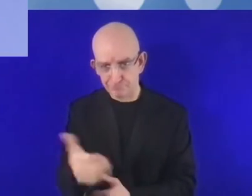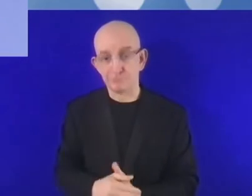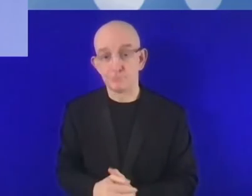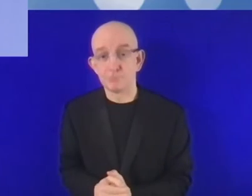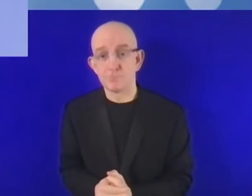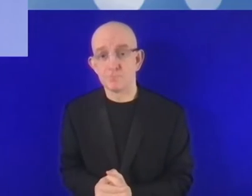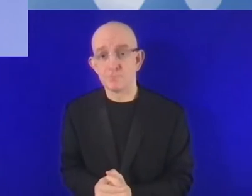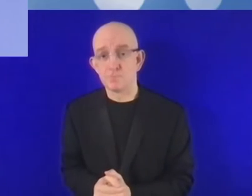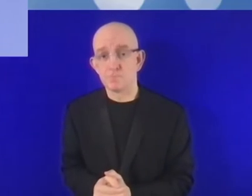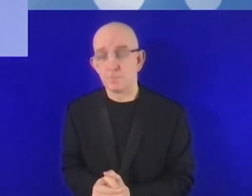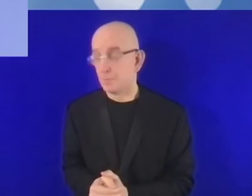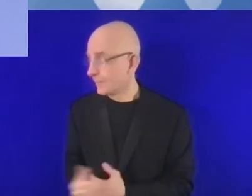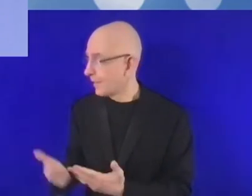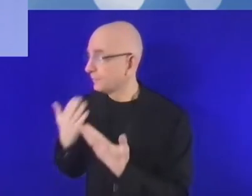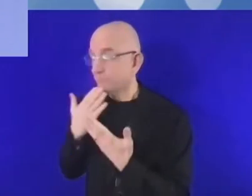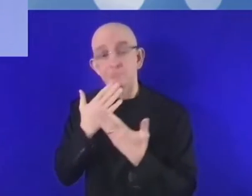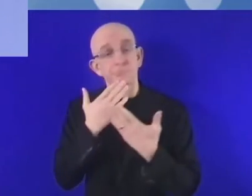господин модератор.